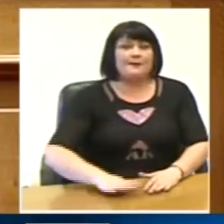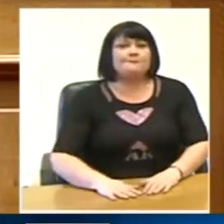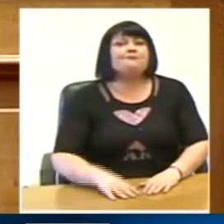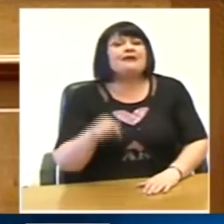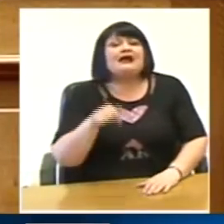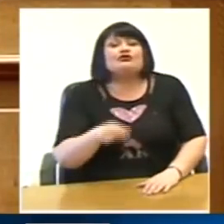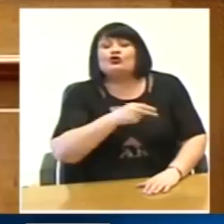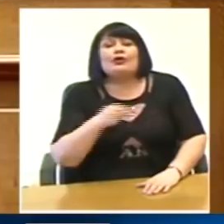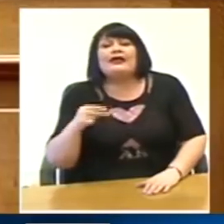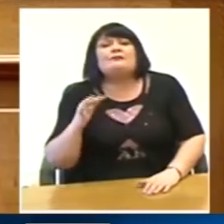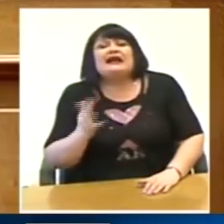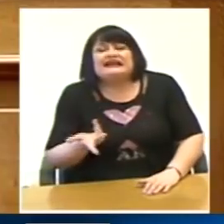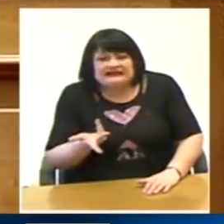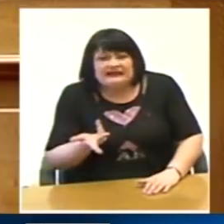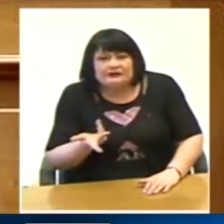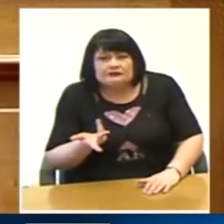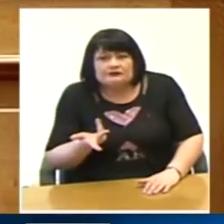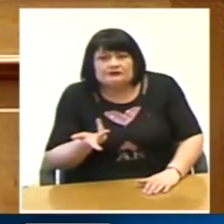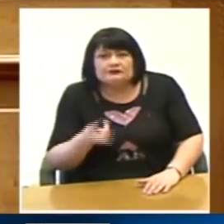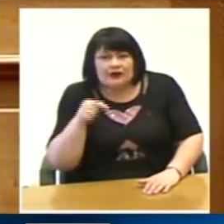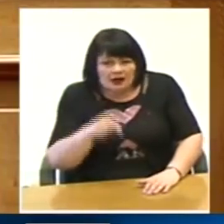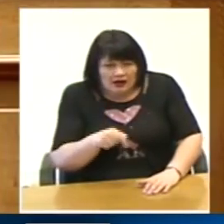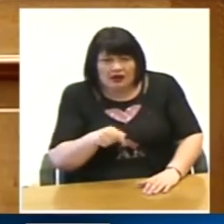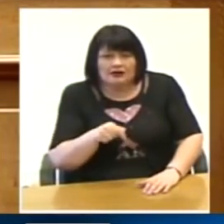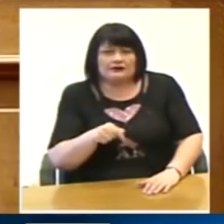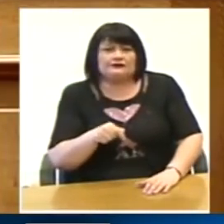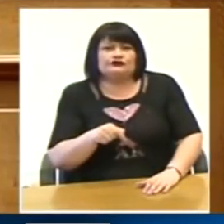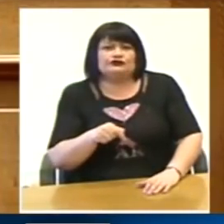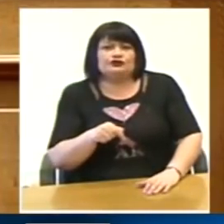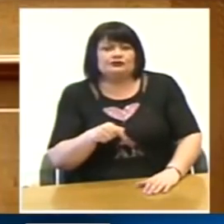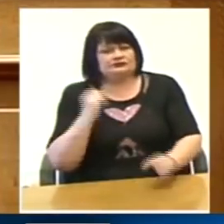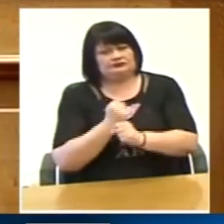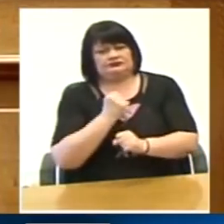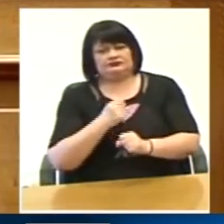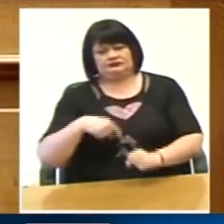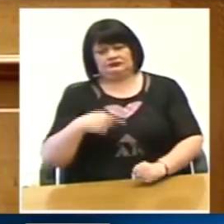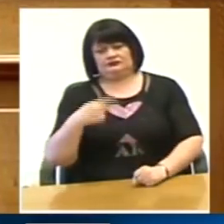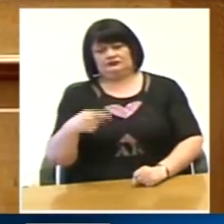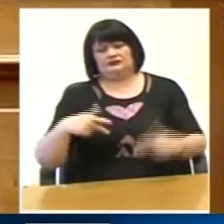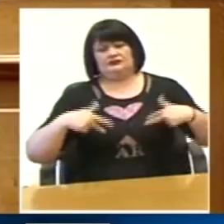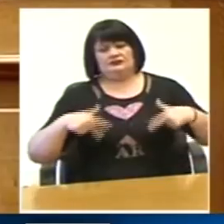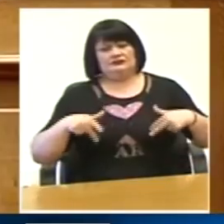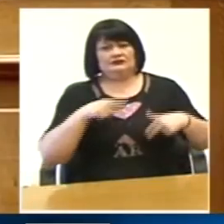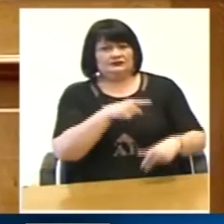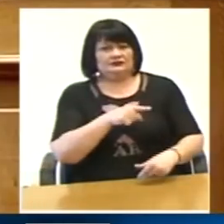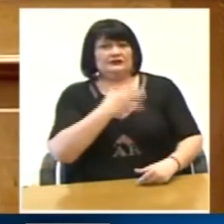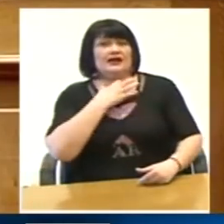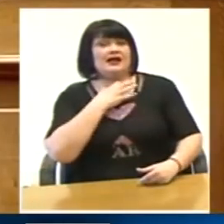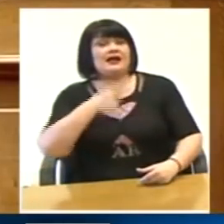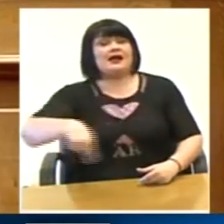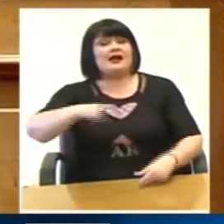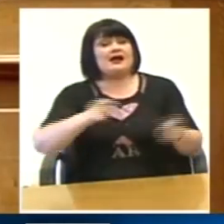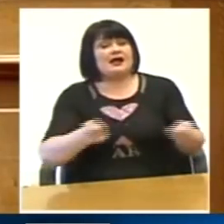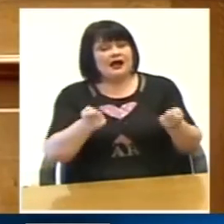ακριβώς για μία σκόπιμη στάση της κυβέρνησης που παίζει με τις ανάγκες των